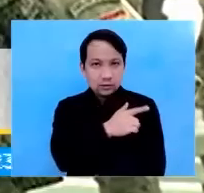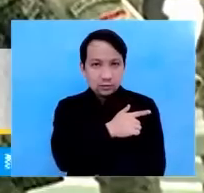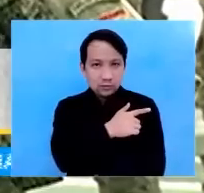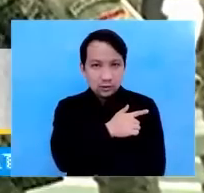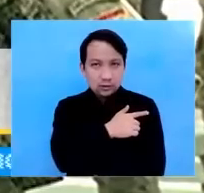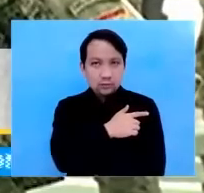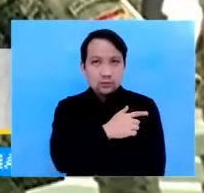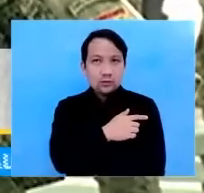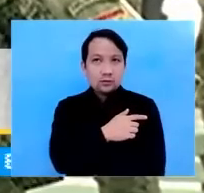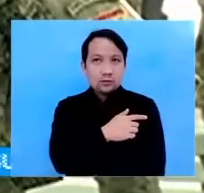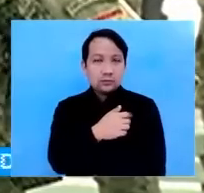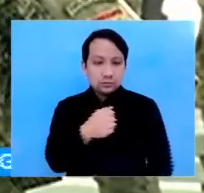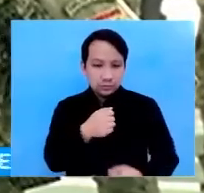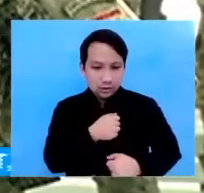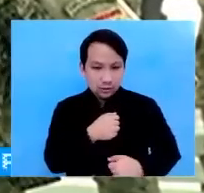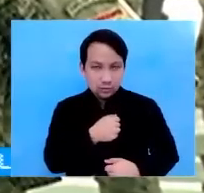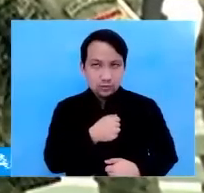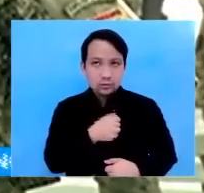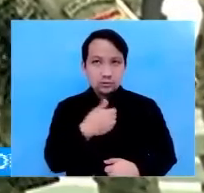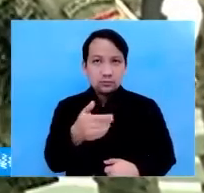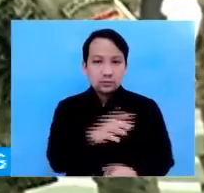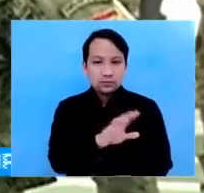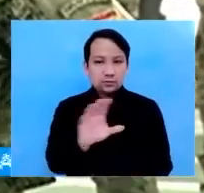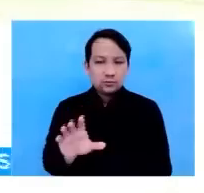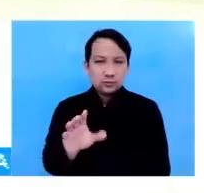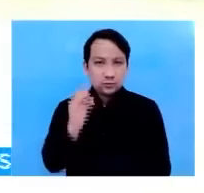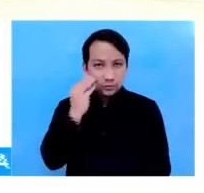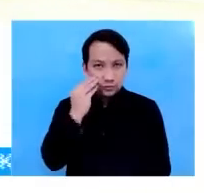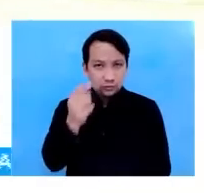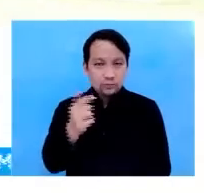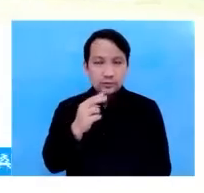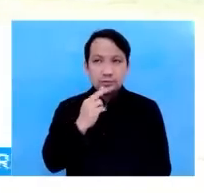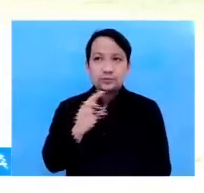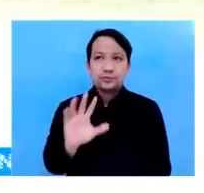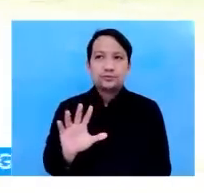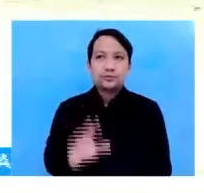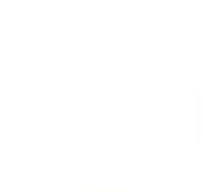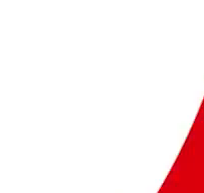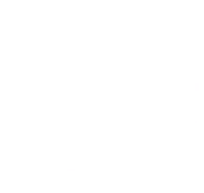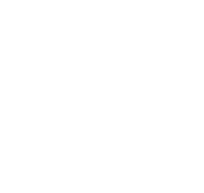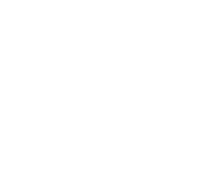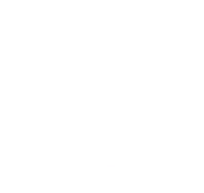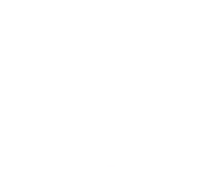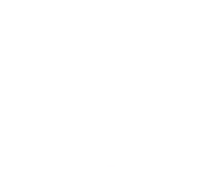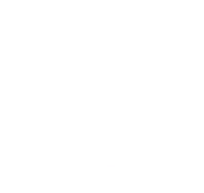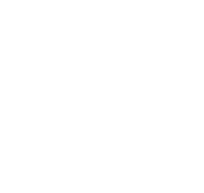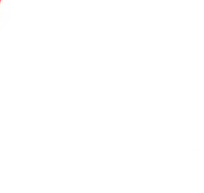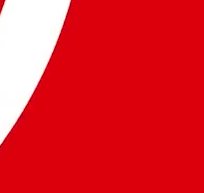Nagbabalita mula sa frontline, Mon Gualvez, News 5!